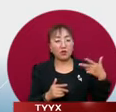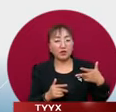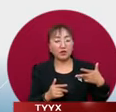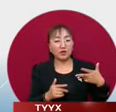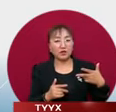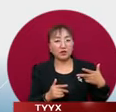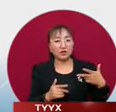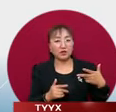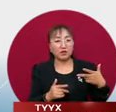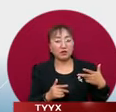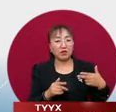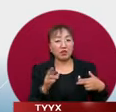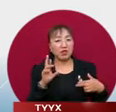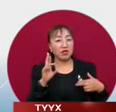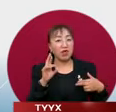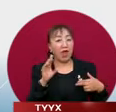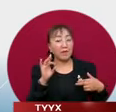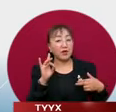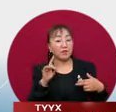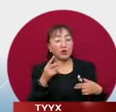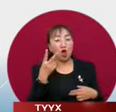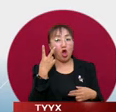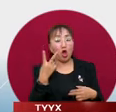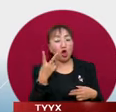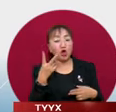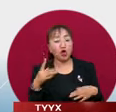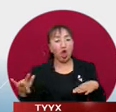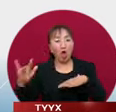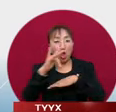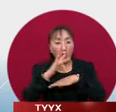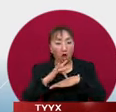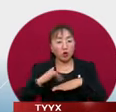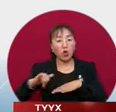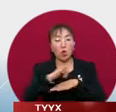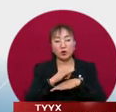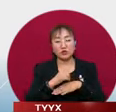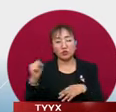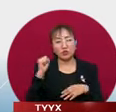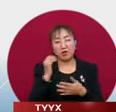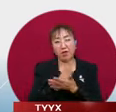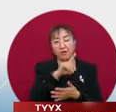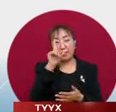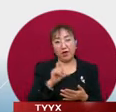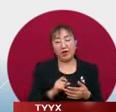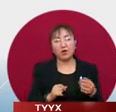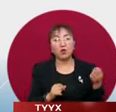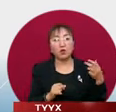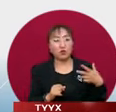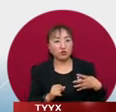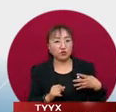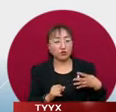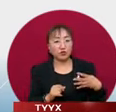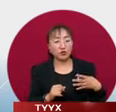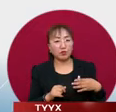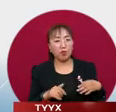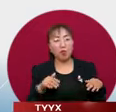маань эртний Грект ямар хоёр хот улс хамгийн хүчирхэг байсан бэ? За, эртний Грект бурхтын хааныг хэн гэж